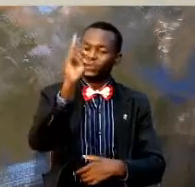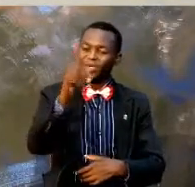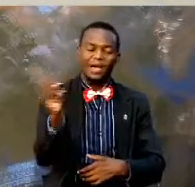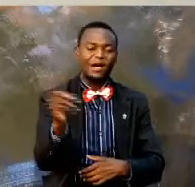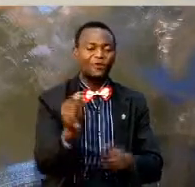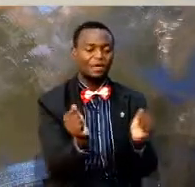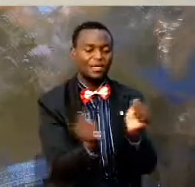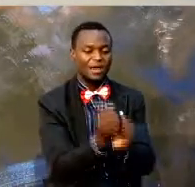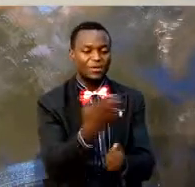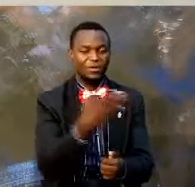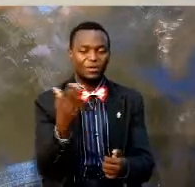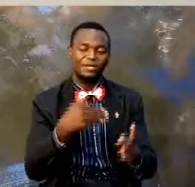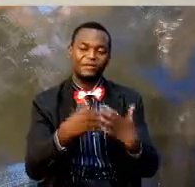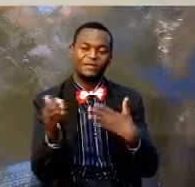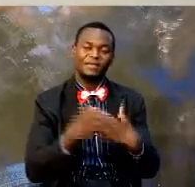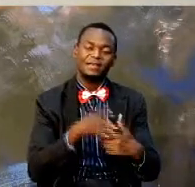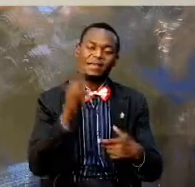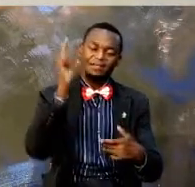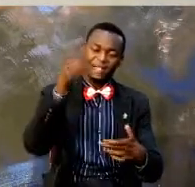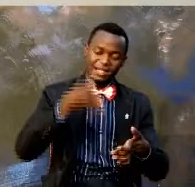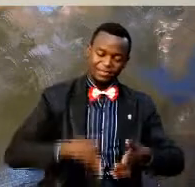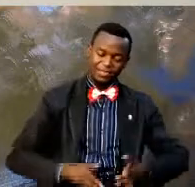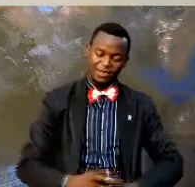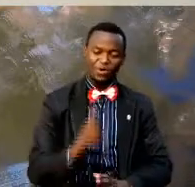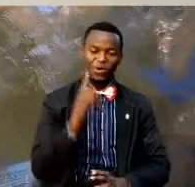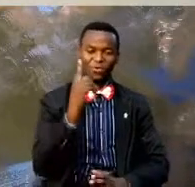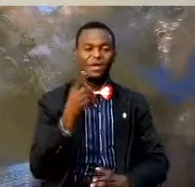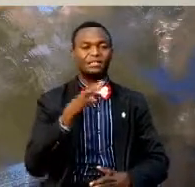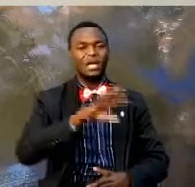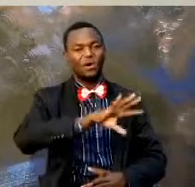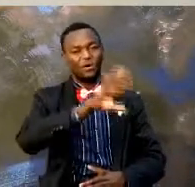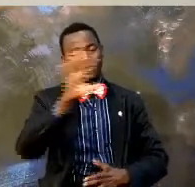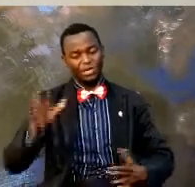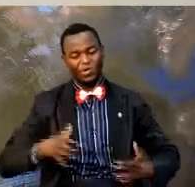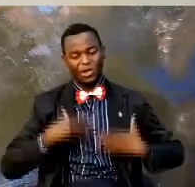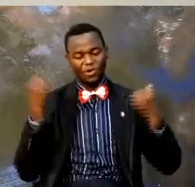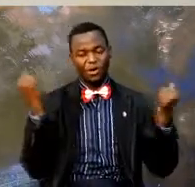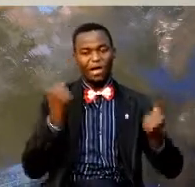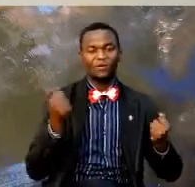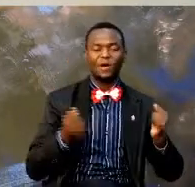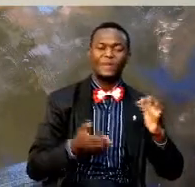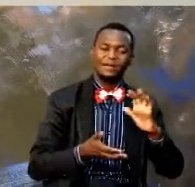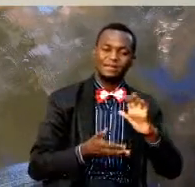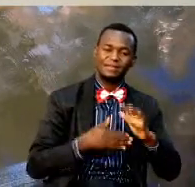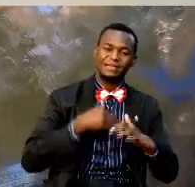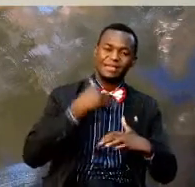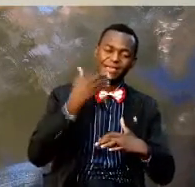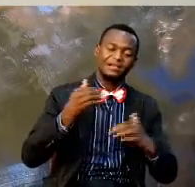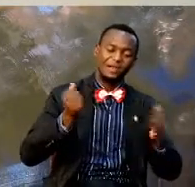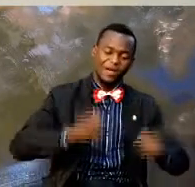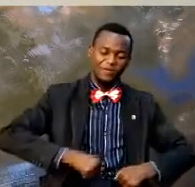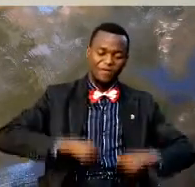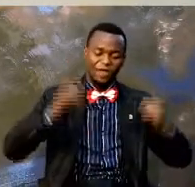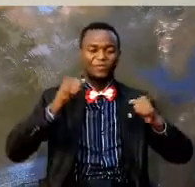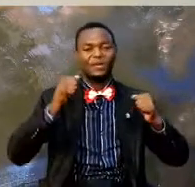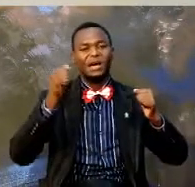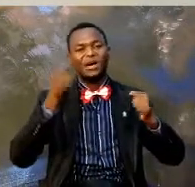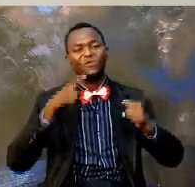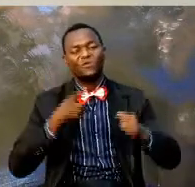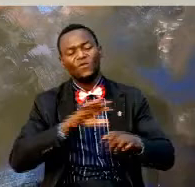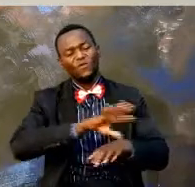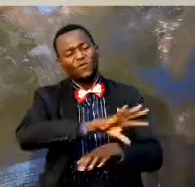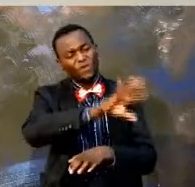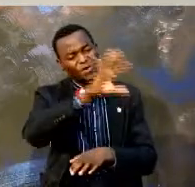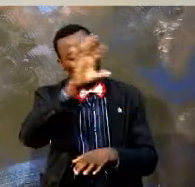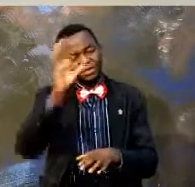chochote kilichofanyika. Tena ni mzaliwa wa kwanza wote walio hai, kwamba ni enzi, kwamba ni ufalme, kwamba ni usultani, vyote